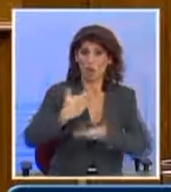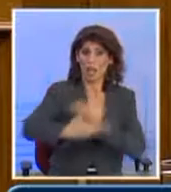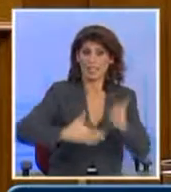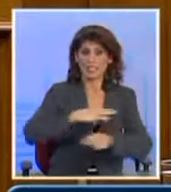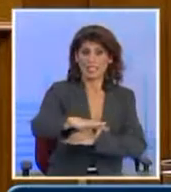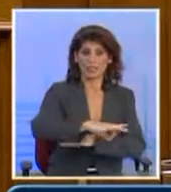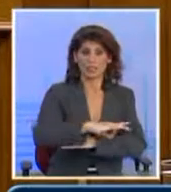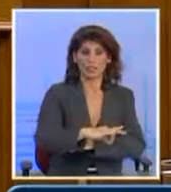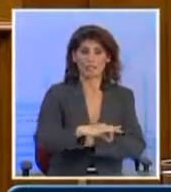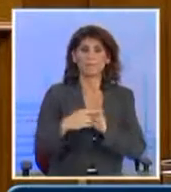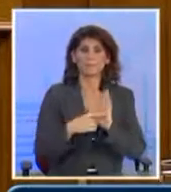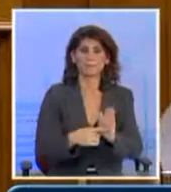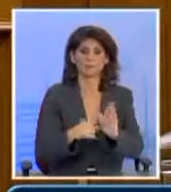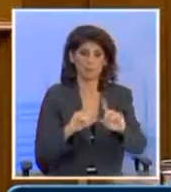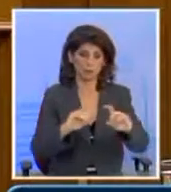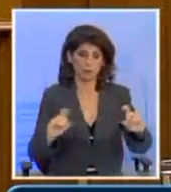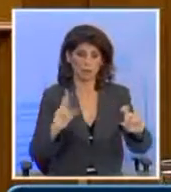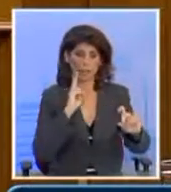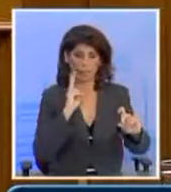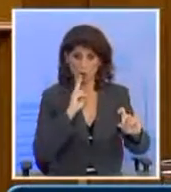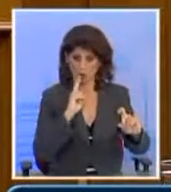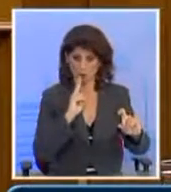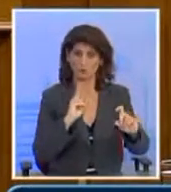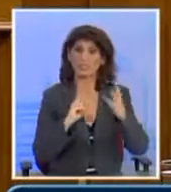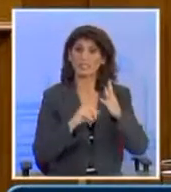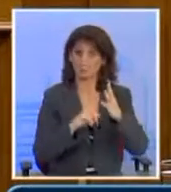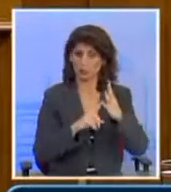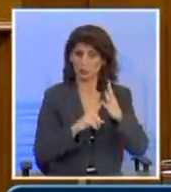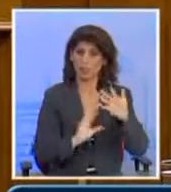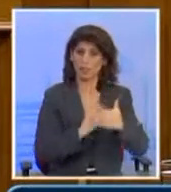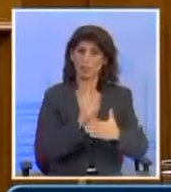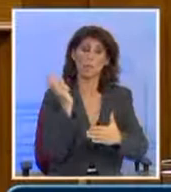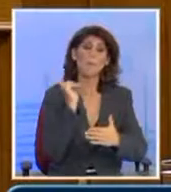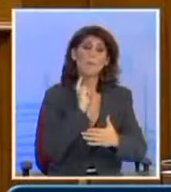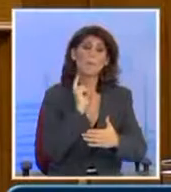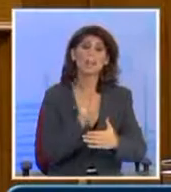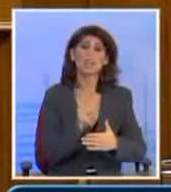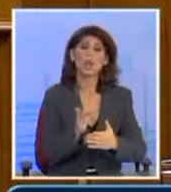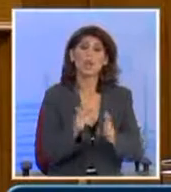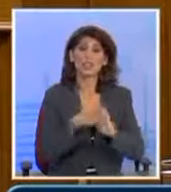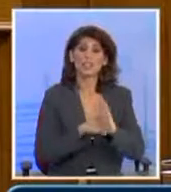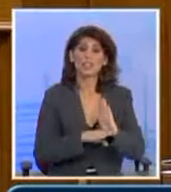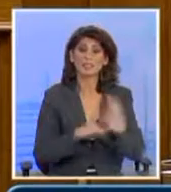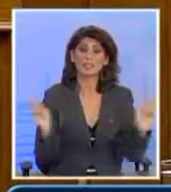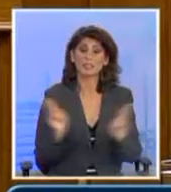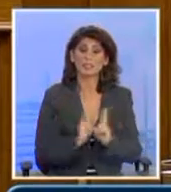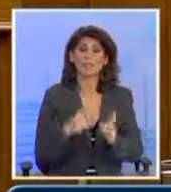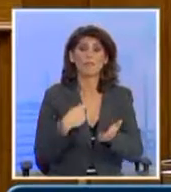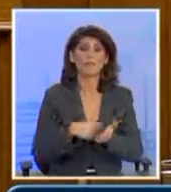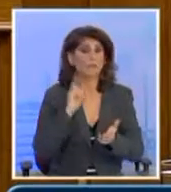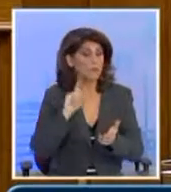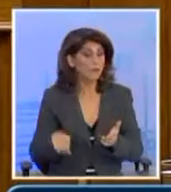συστήματος επισήμανσης προϊόντων καπνού. Τέταρτον, η βελτίωση των ποινικών διατάξεων για την καταπολέμηση της